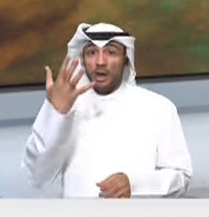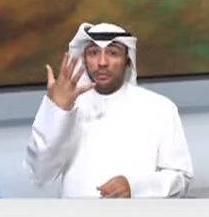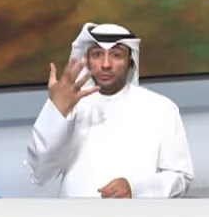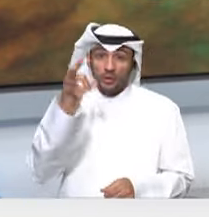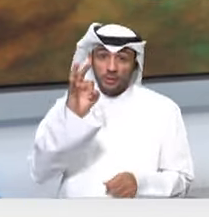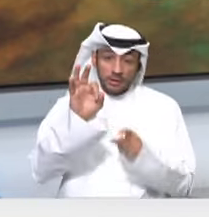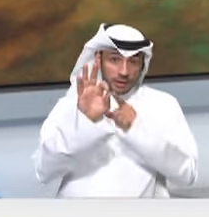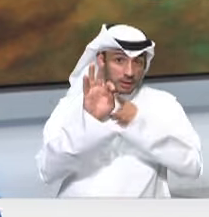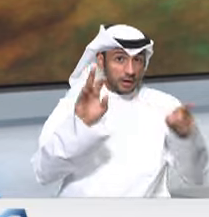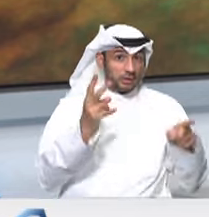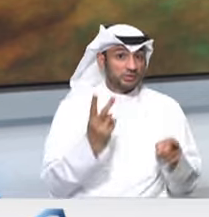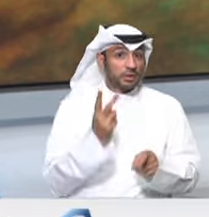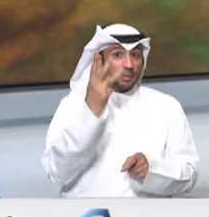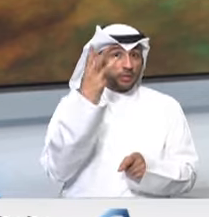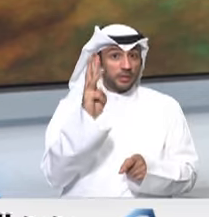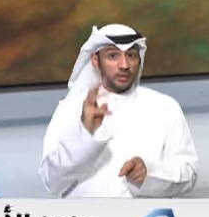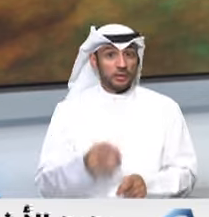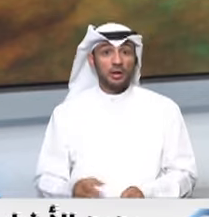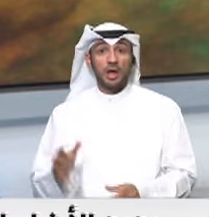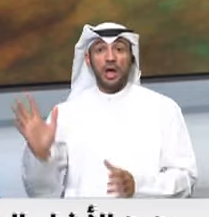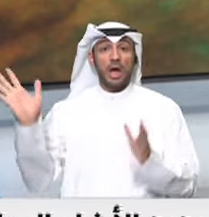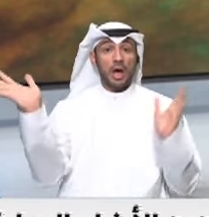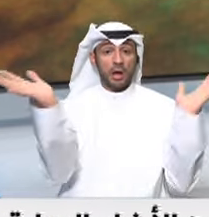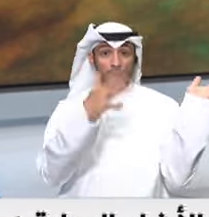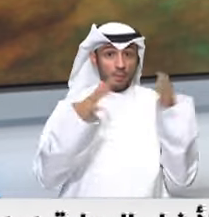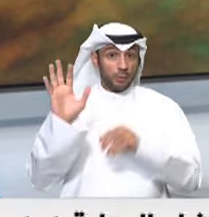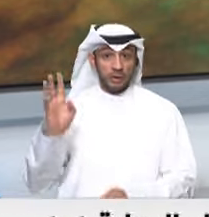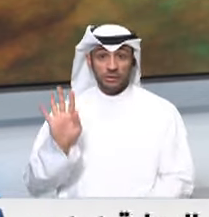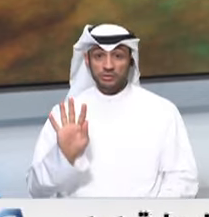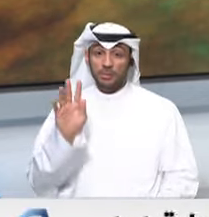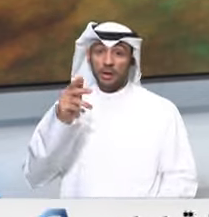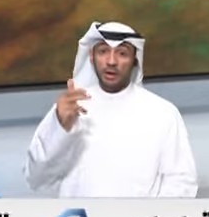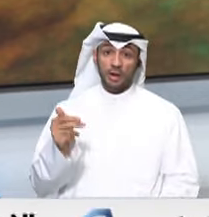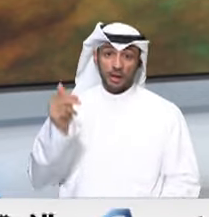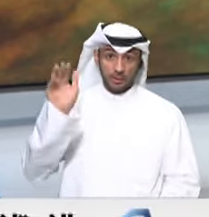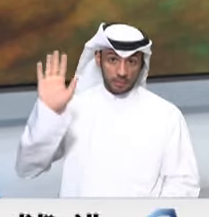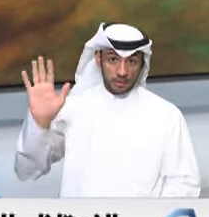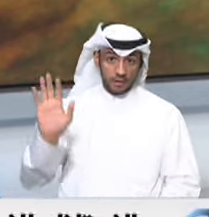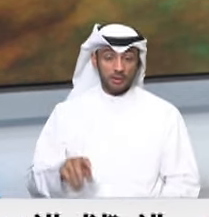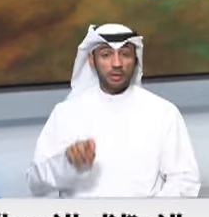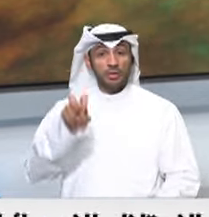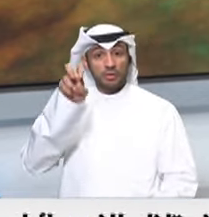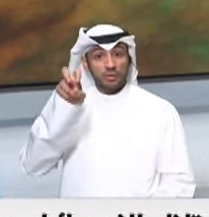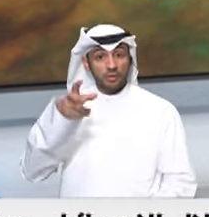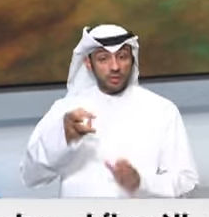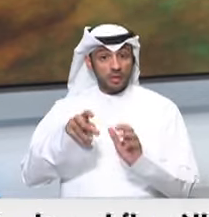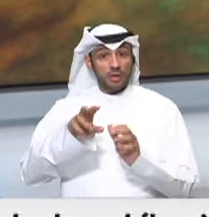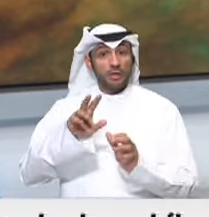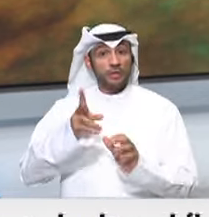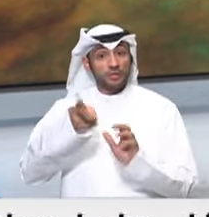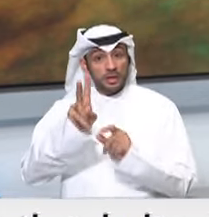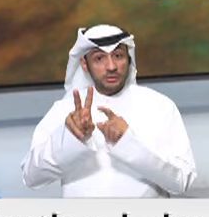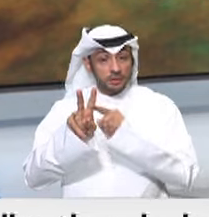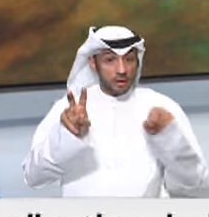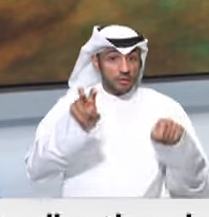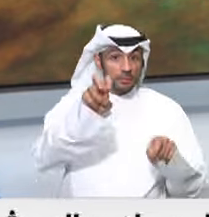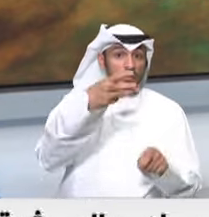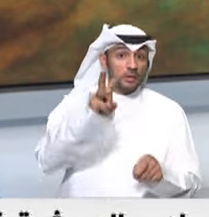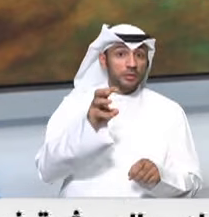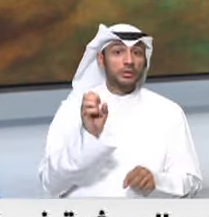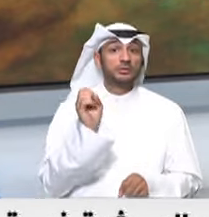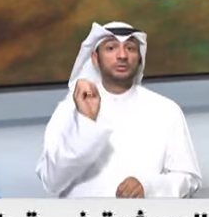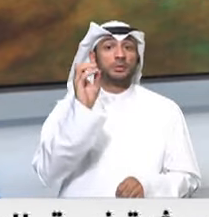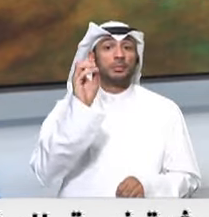الى 37 درجه مئويه والهواء شمالي غربي خفيف الى معتدل من 12 ل 38 ك في الساعه ساعات الصباح